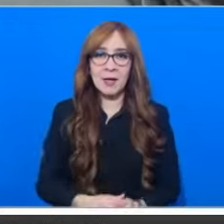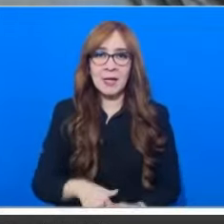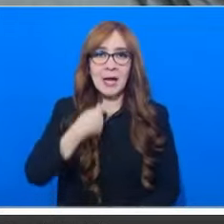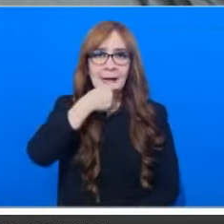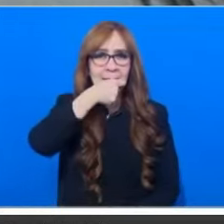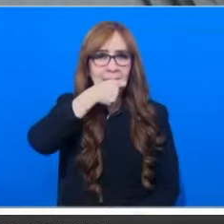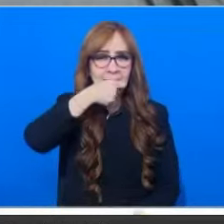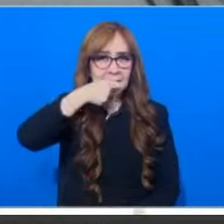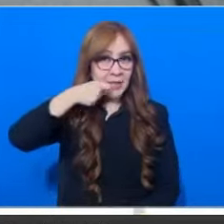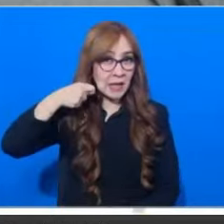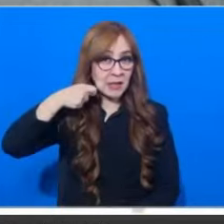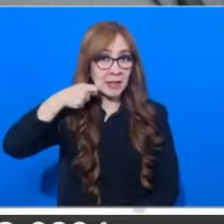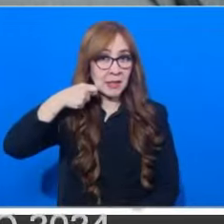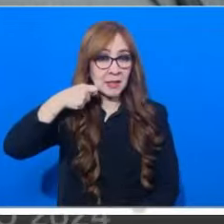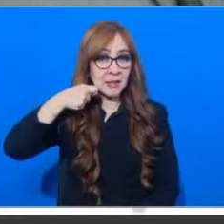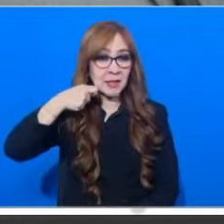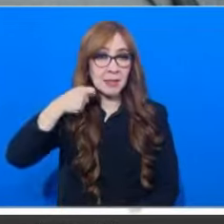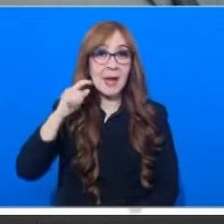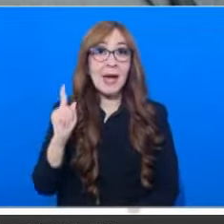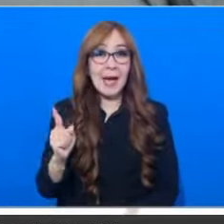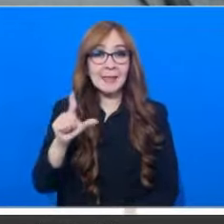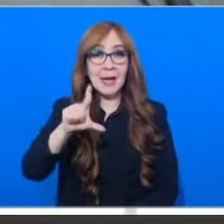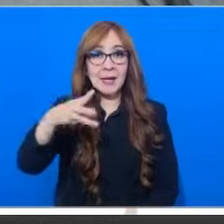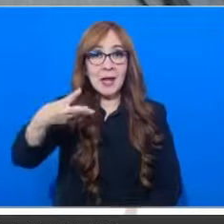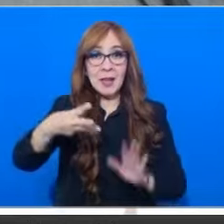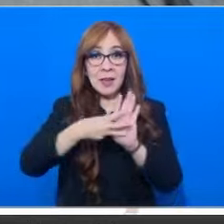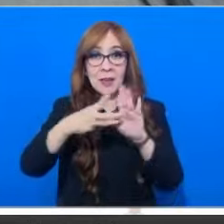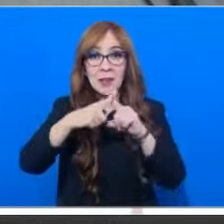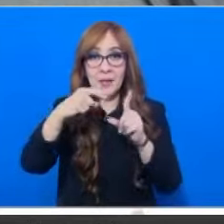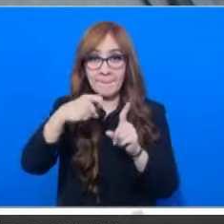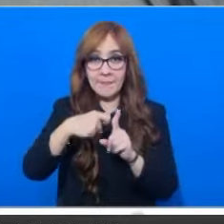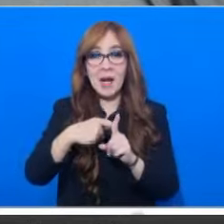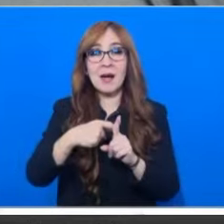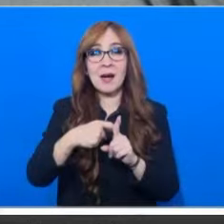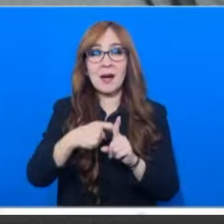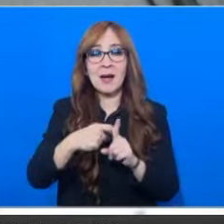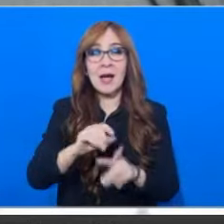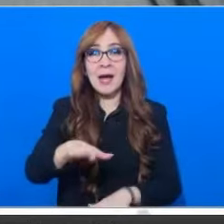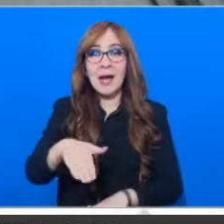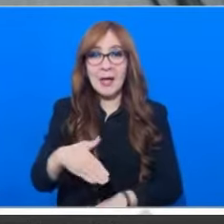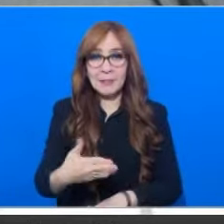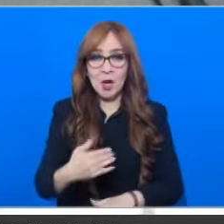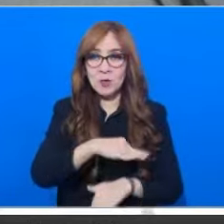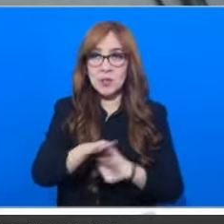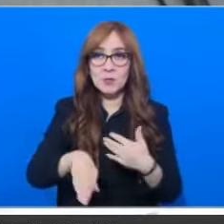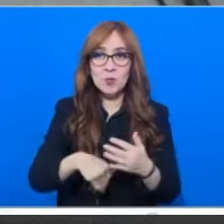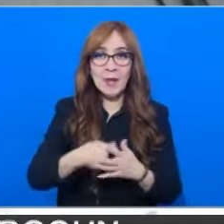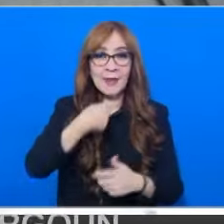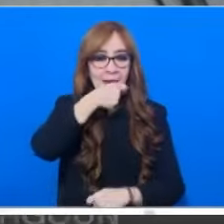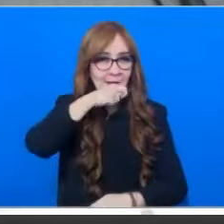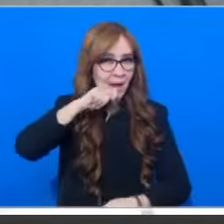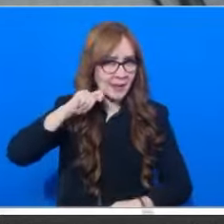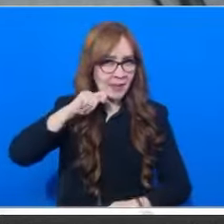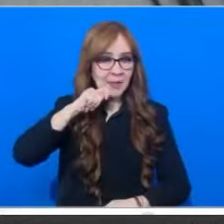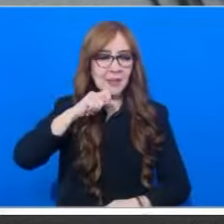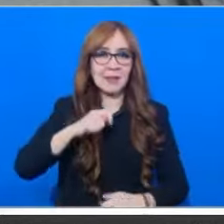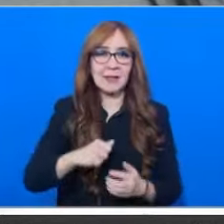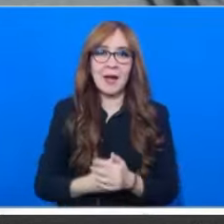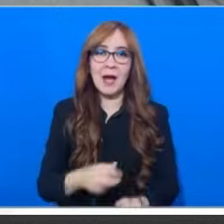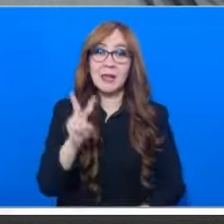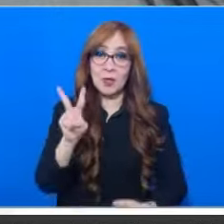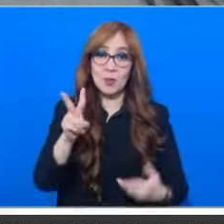daging, kemudian ini apa namanya, Kang? Lemak. Lemaknya, ada juga yang full daging seperti ini. Jadi ada 2 pilihan bagi